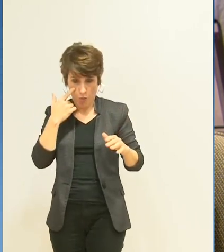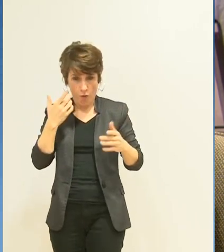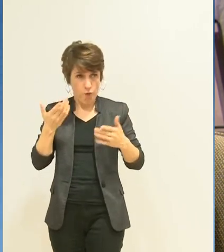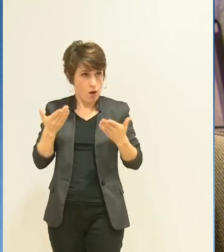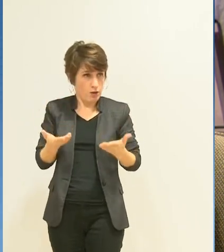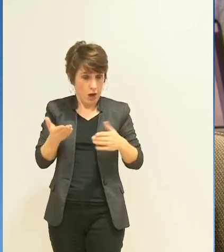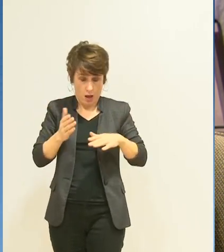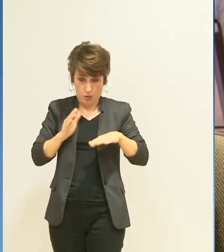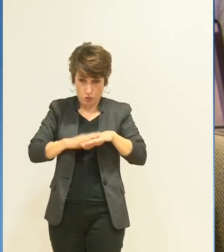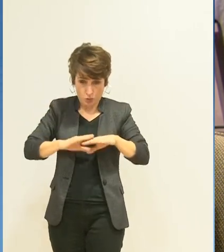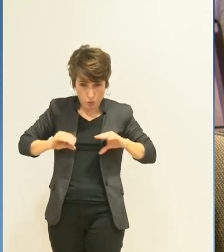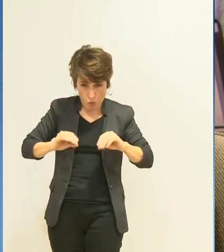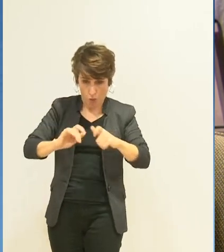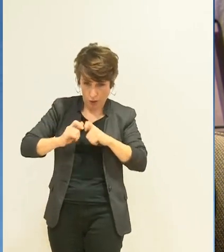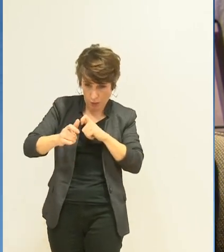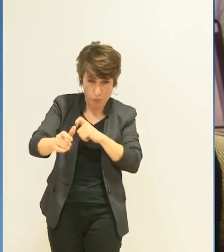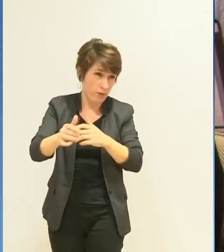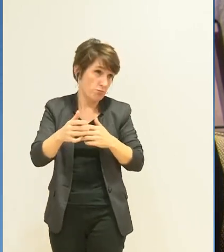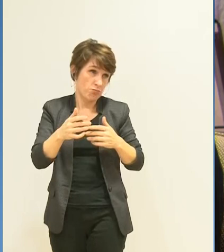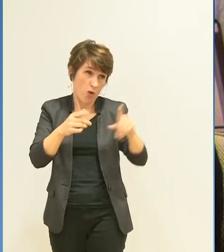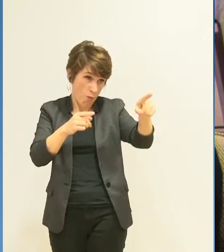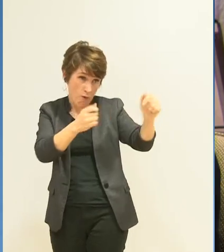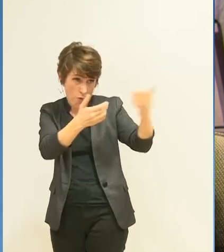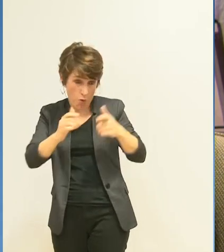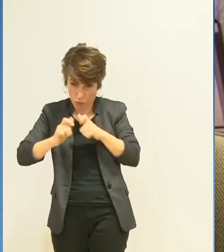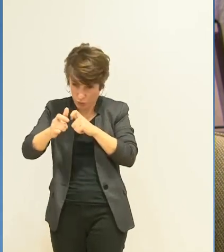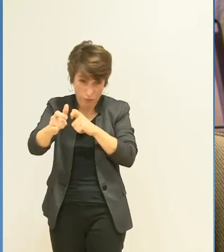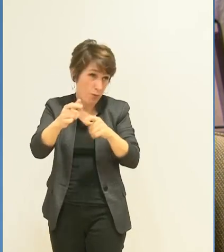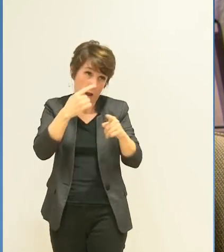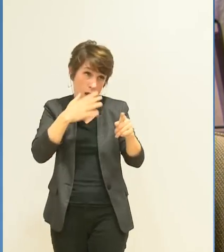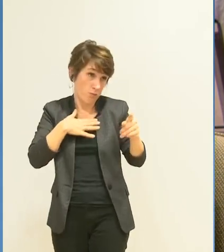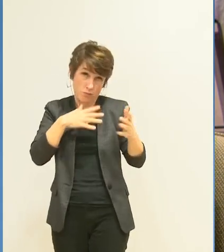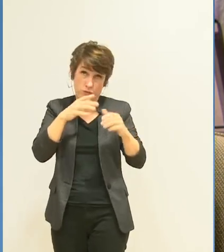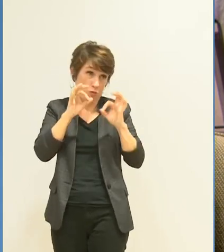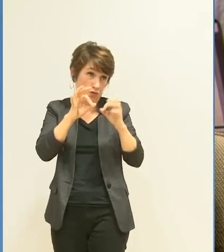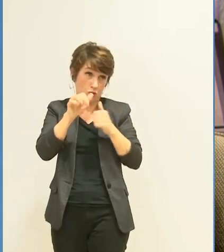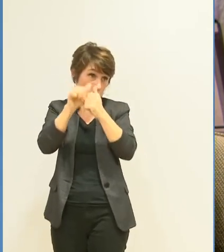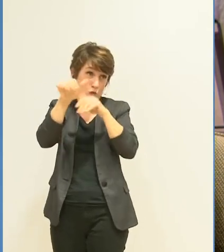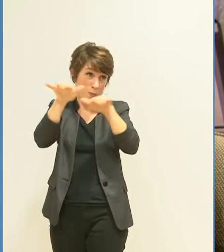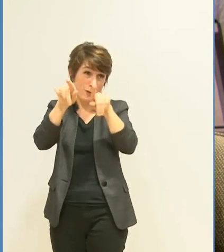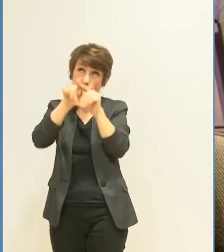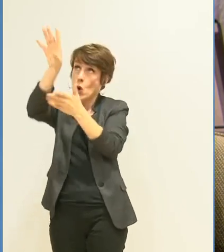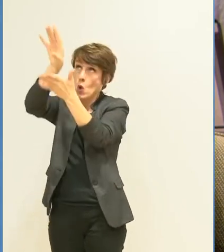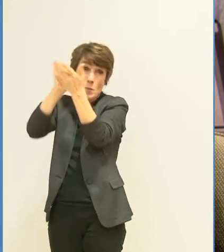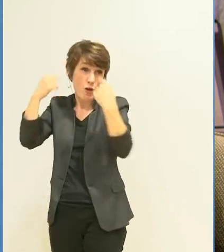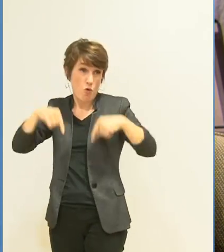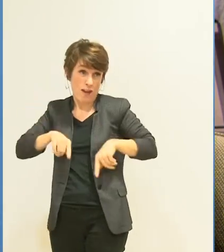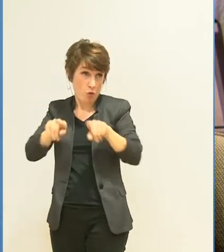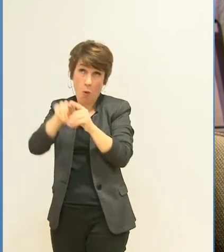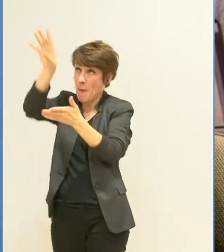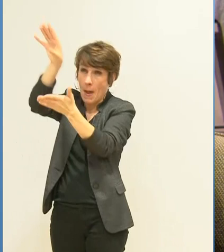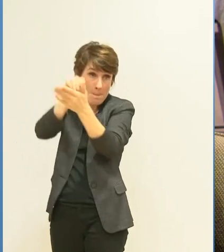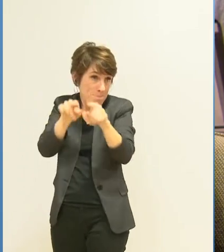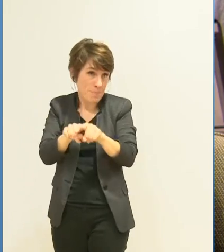ou découle de la même logique que celle mise en oeuvre par le gouvernement ce sont ceux qui sont le plus en difficulté